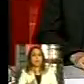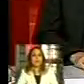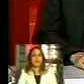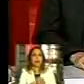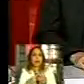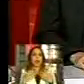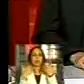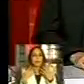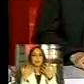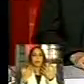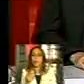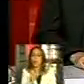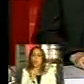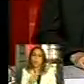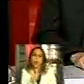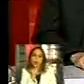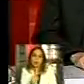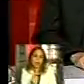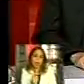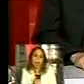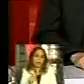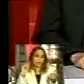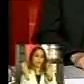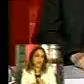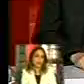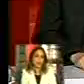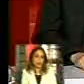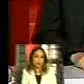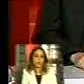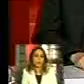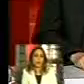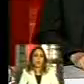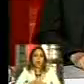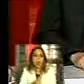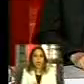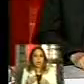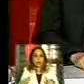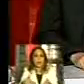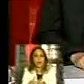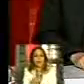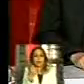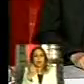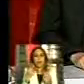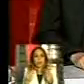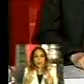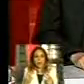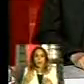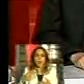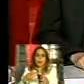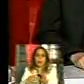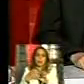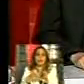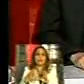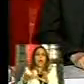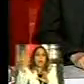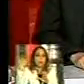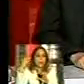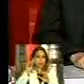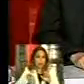אפשר להגיד שהוא עשה את זה בחפץ לב. אני מזכירה לכם שהלחץ על הגבלת שכר בכירים נמשך כבר באמת מ-2008, כמו שאמר